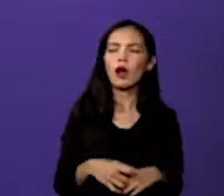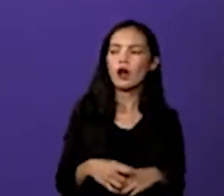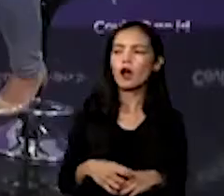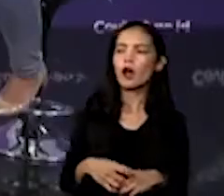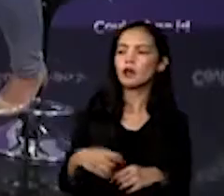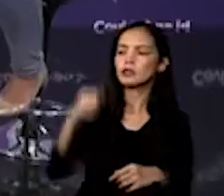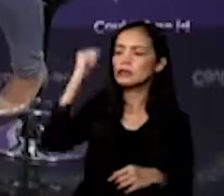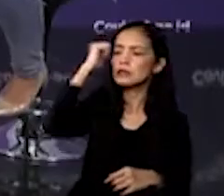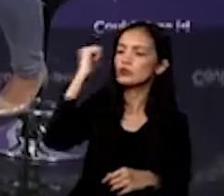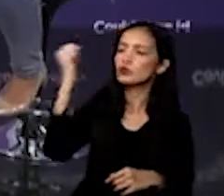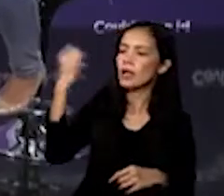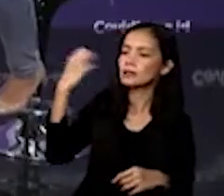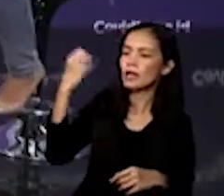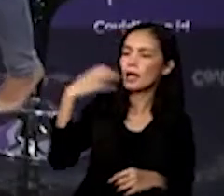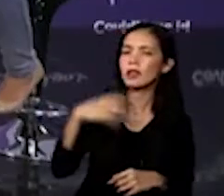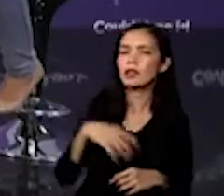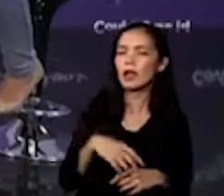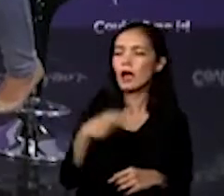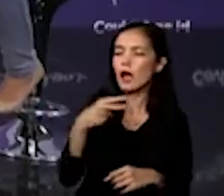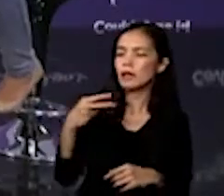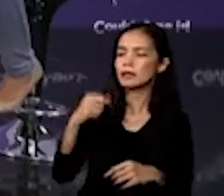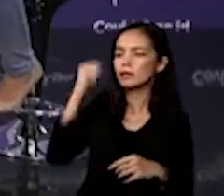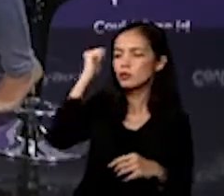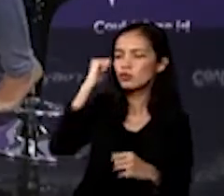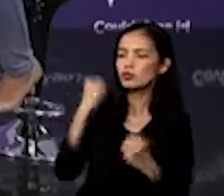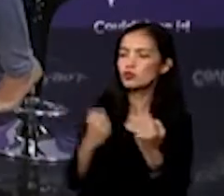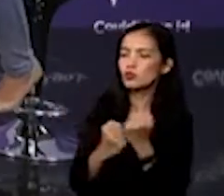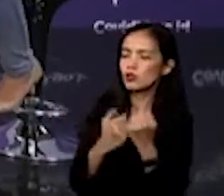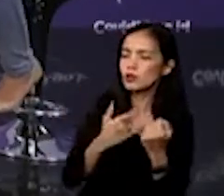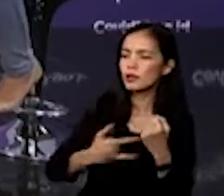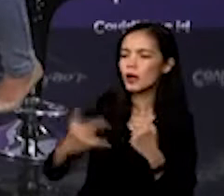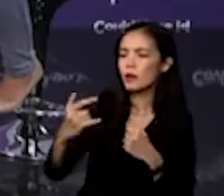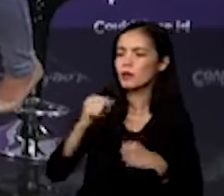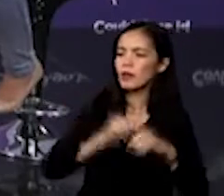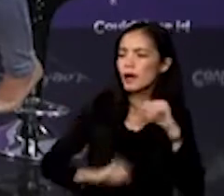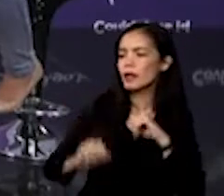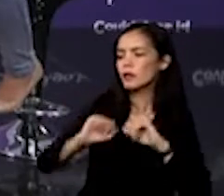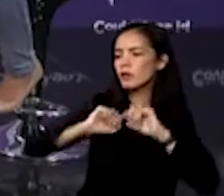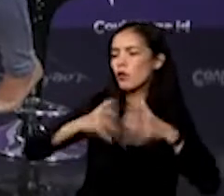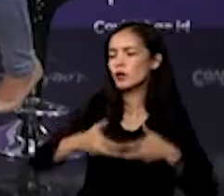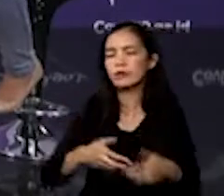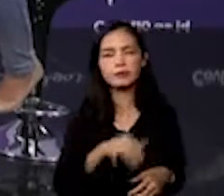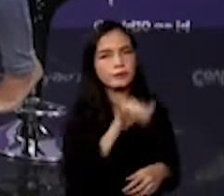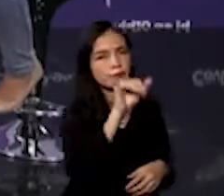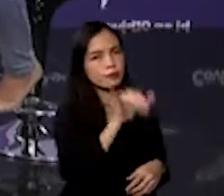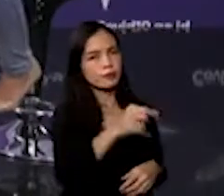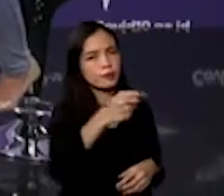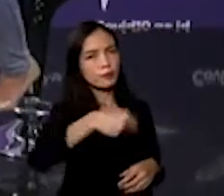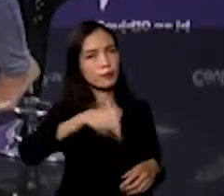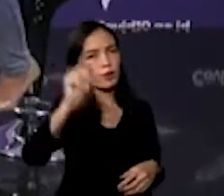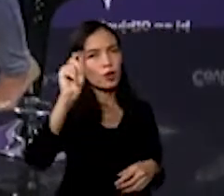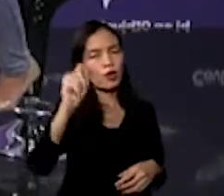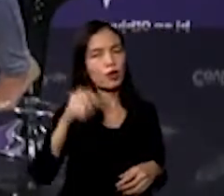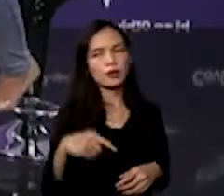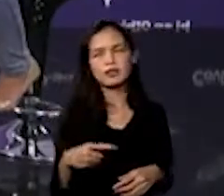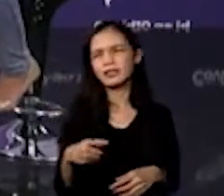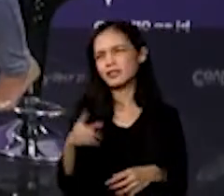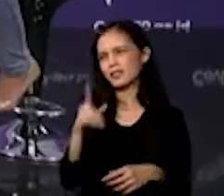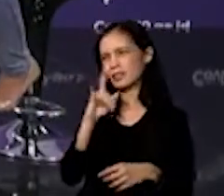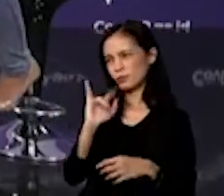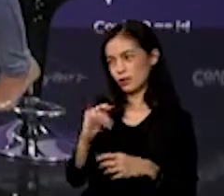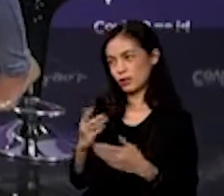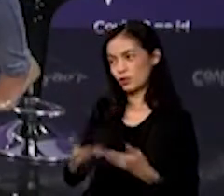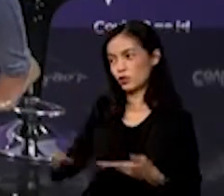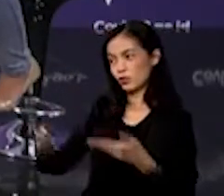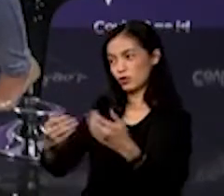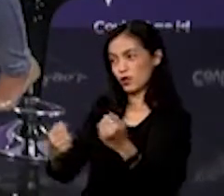artinya ibu kamu terus mendukung kegiatan kamu selama pandemi ini benar sekali betul dan itu benar enggak sih itu jadi sosial support kita